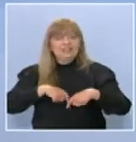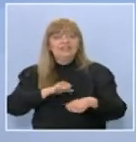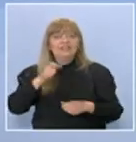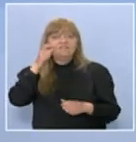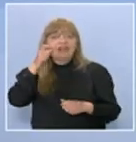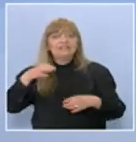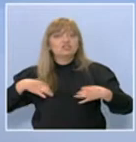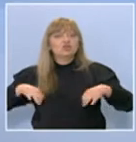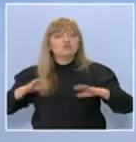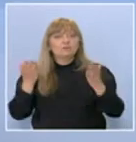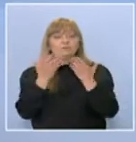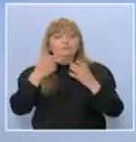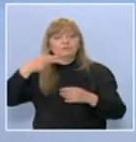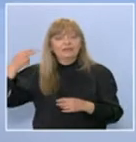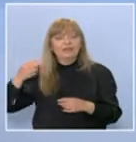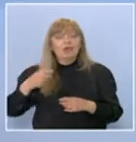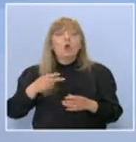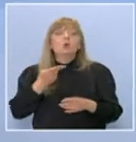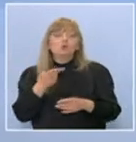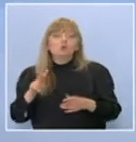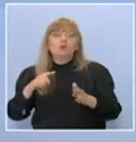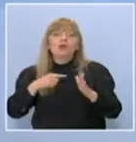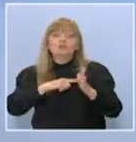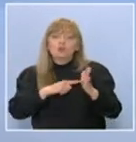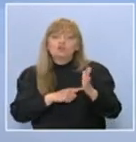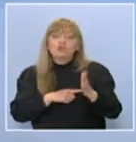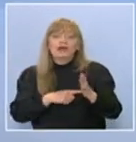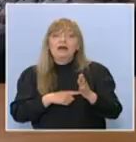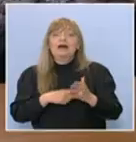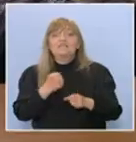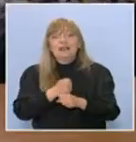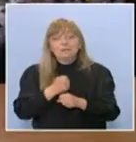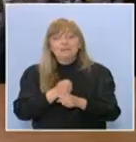акцент в работата им бяха фалшивите новини и тяхното разпознаване.